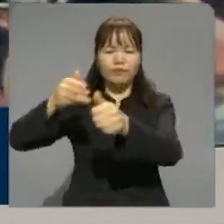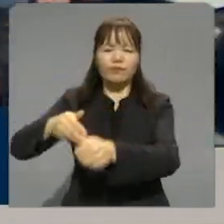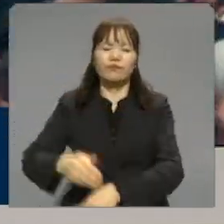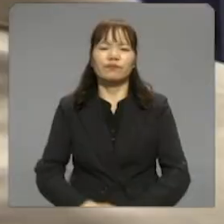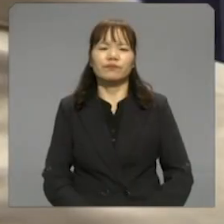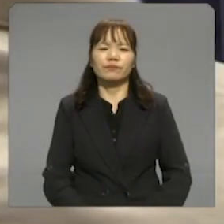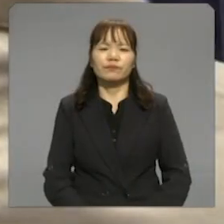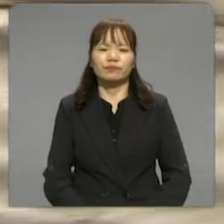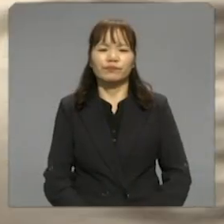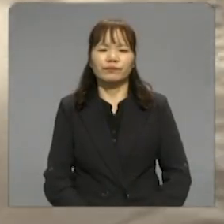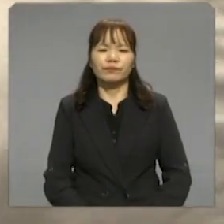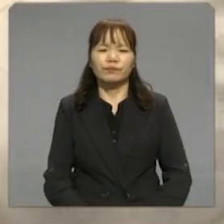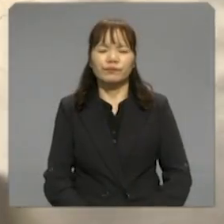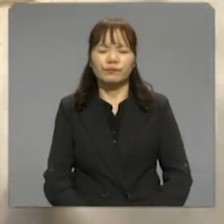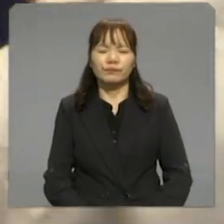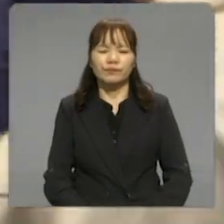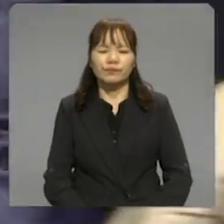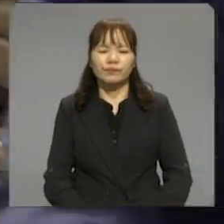기자입니다.